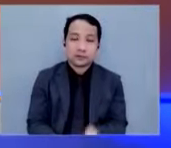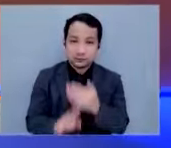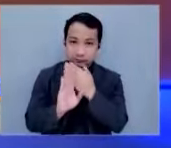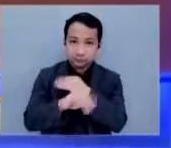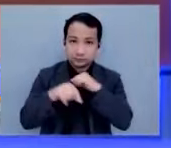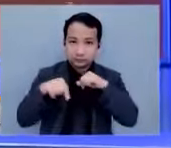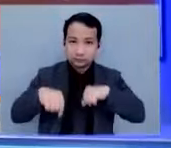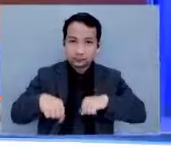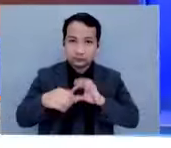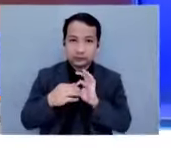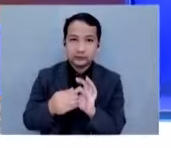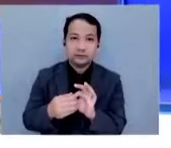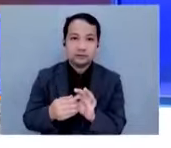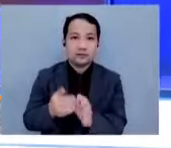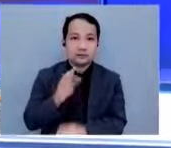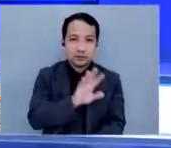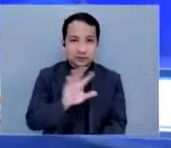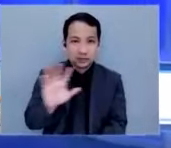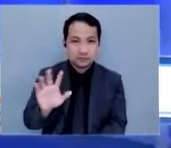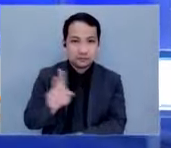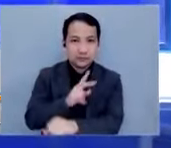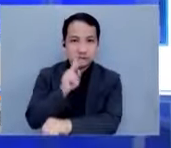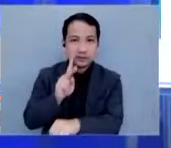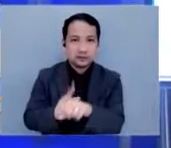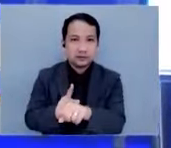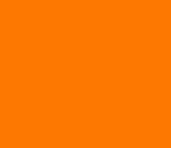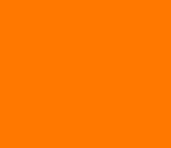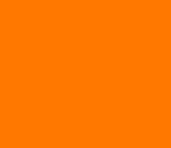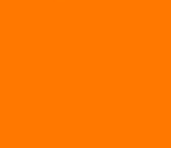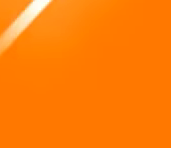kapatid, magbabalik pa ang Frontline Pilipinas.